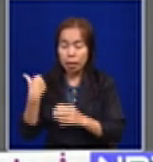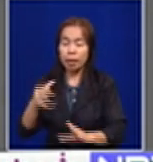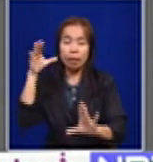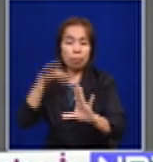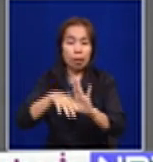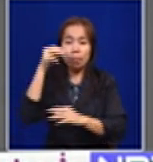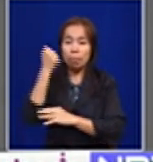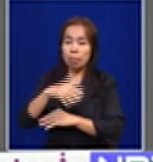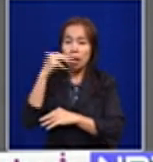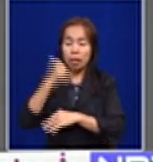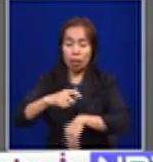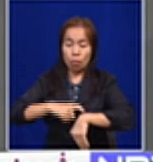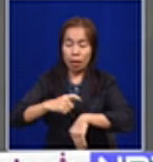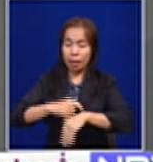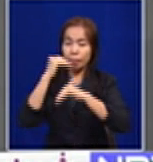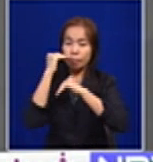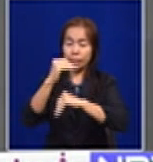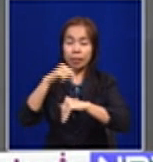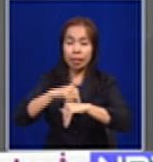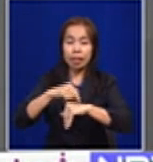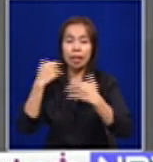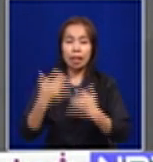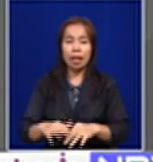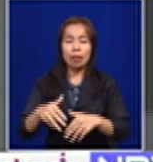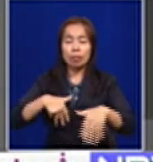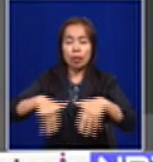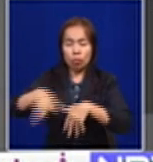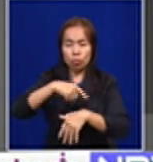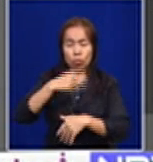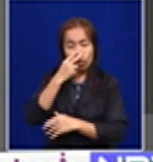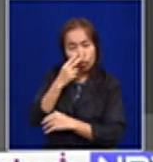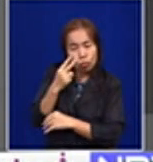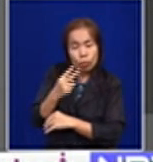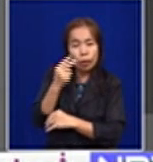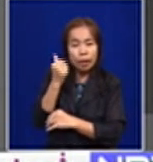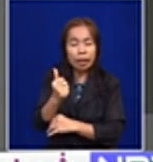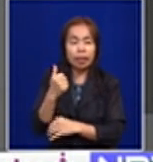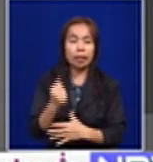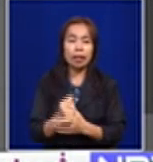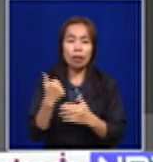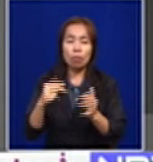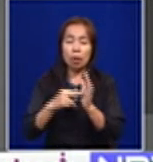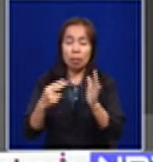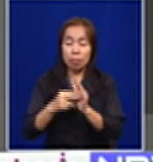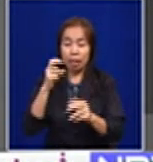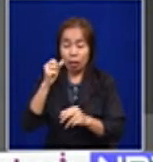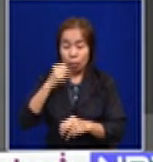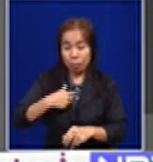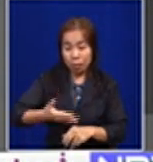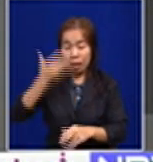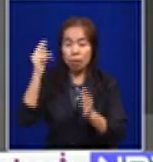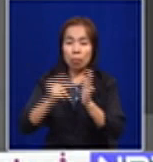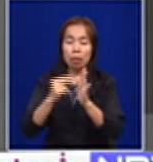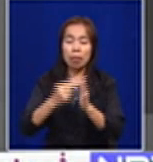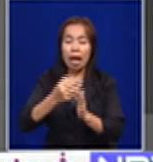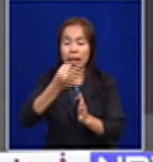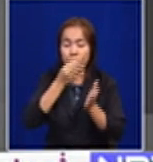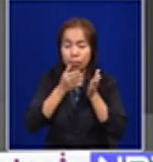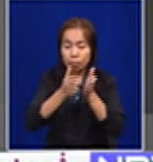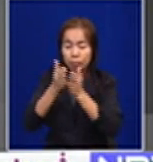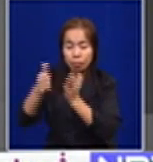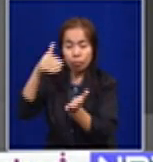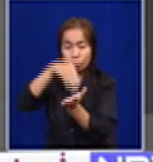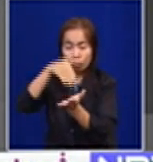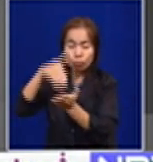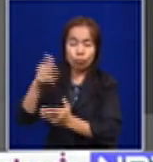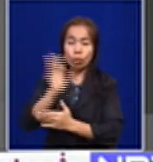ภายในระยะเวลา10ปีด้วยประชาชนทุกคนสามารถสมัครมาเป็นสว.ได้ไม่จำเป็นต้องสังกัดสาขาอาชีพเฉพาะข